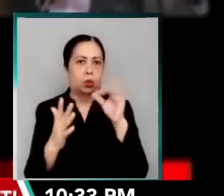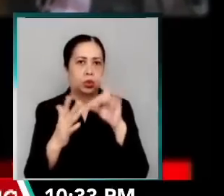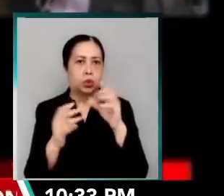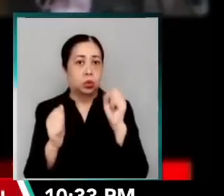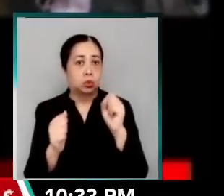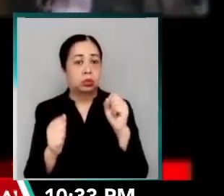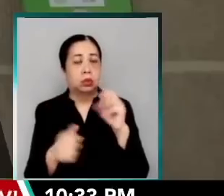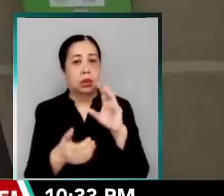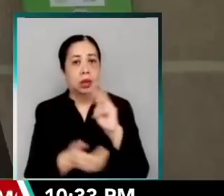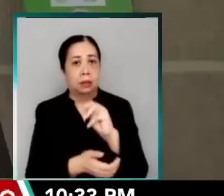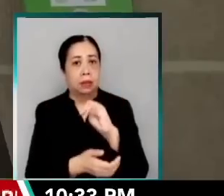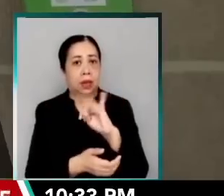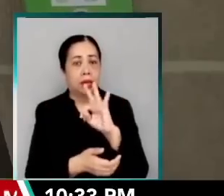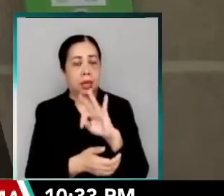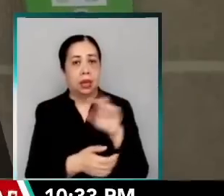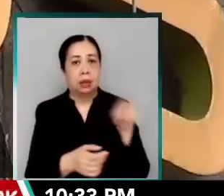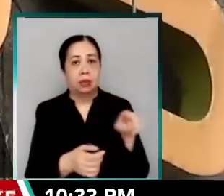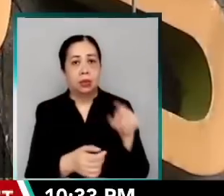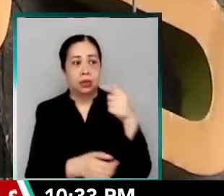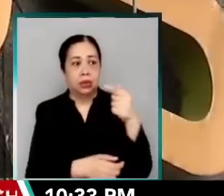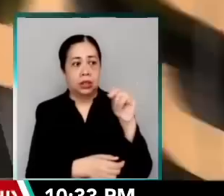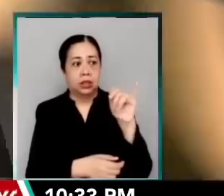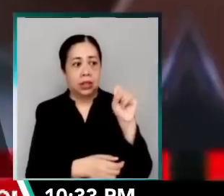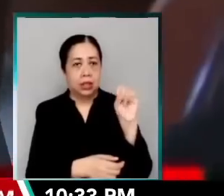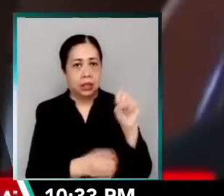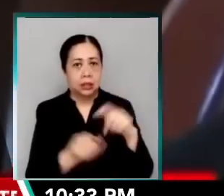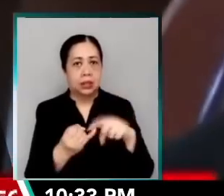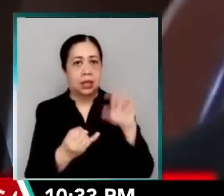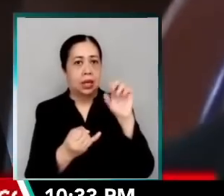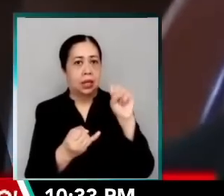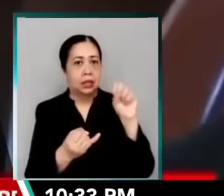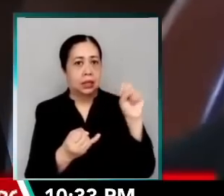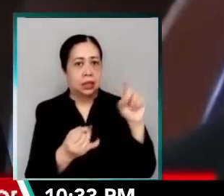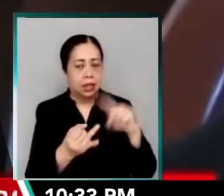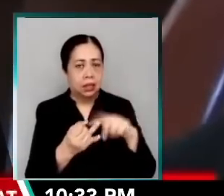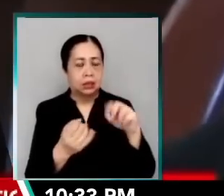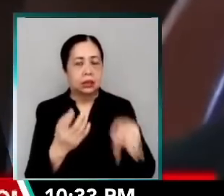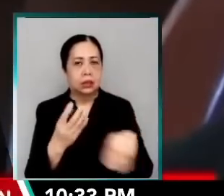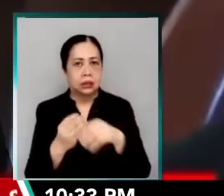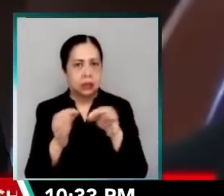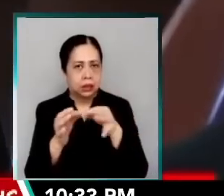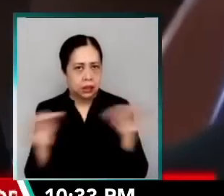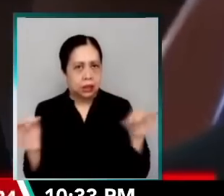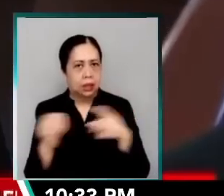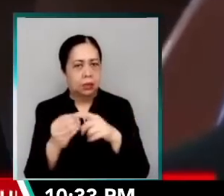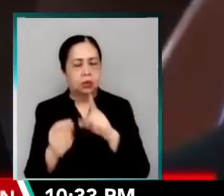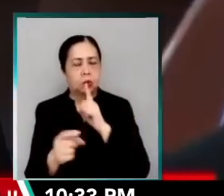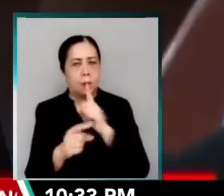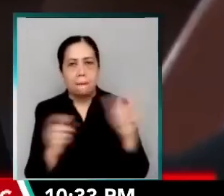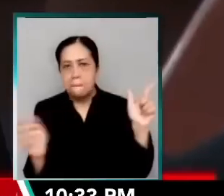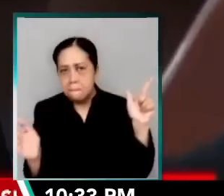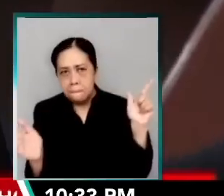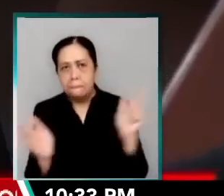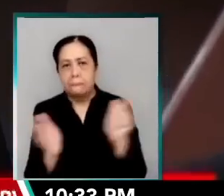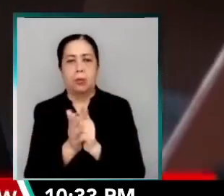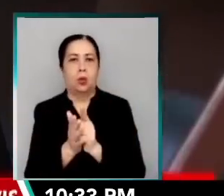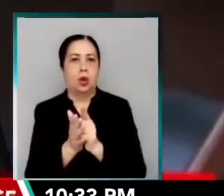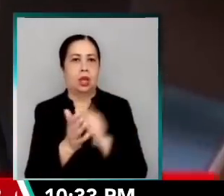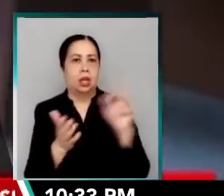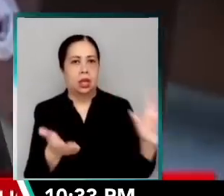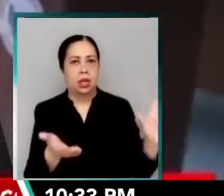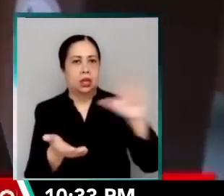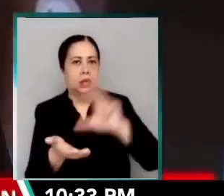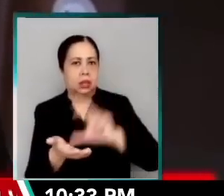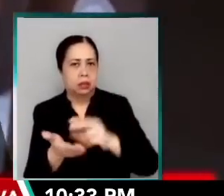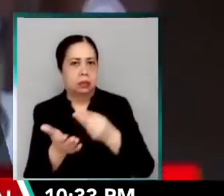Maharlika Investment Fund ang GSIS at SSS. Idinagdag ang linya tungkol sa absolute prohibition o pagbabawal na maglagak ng